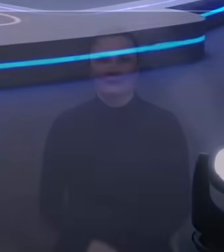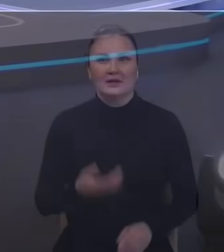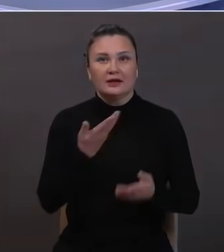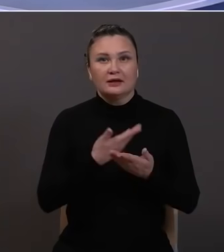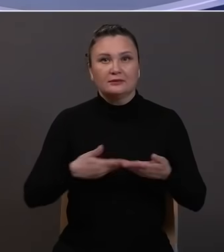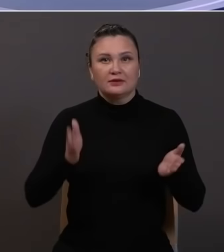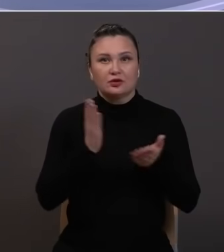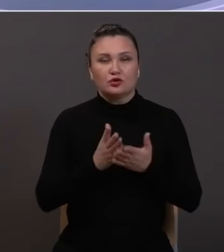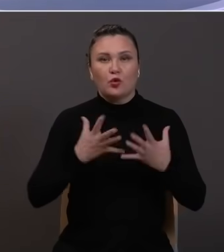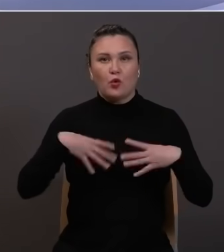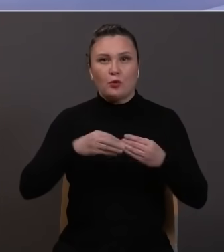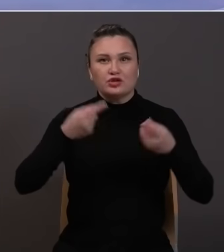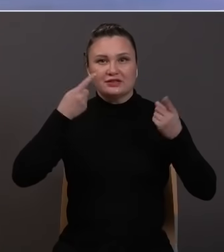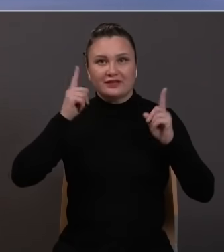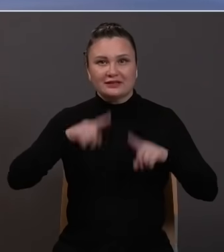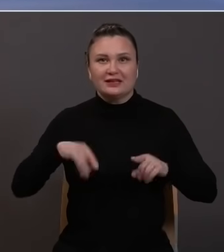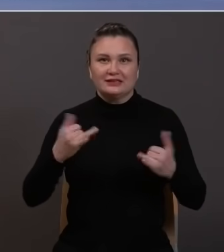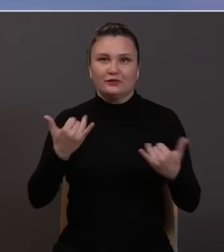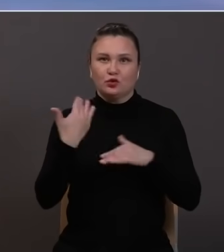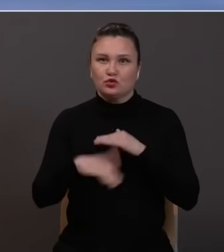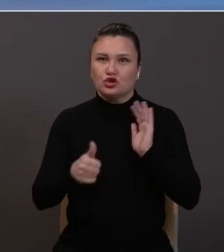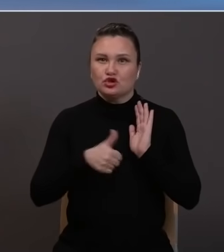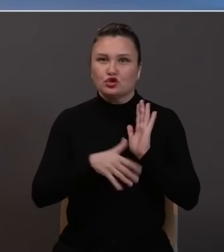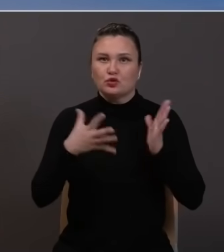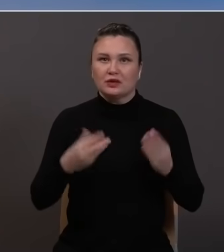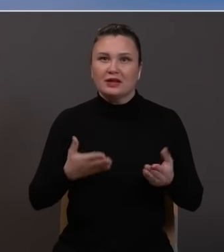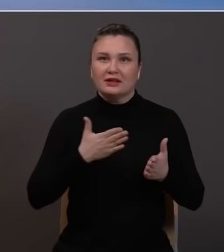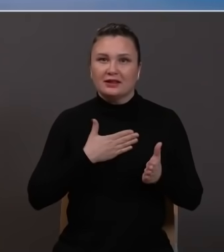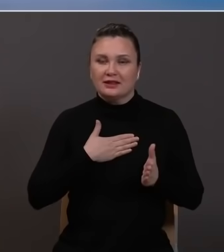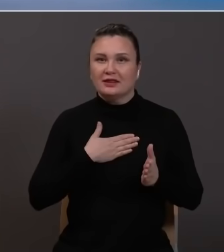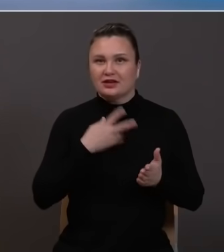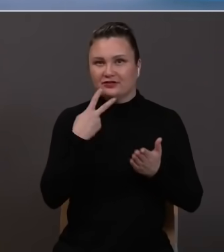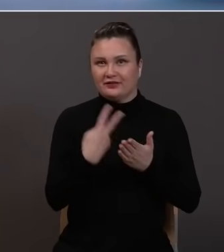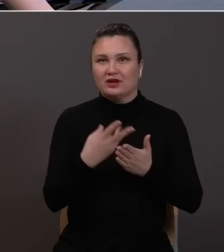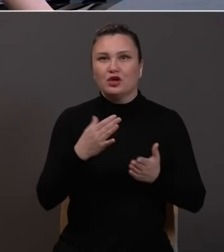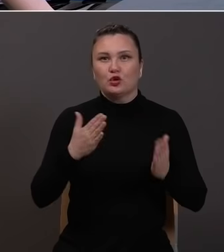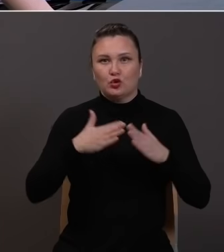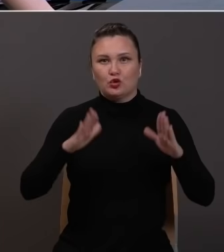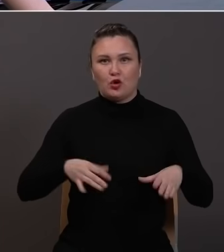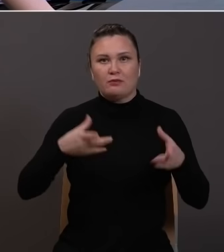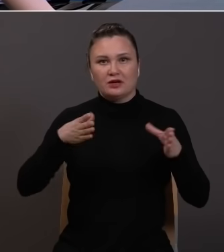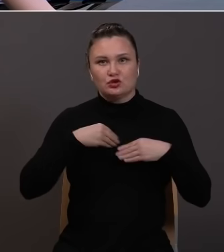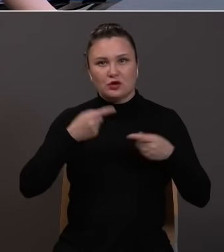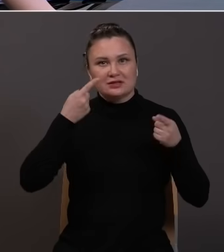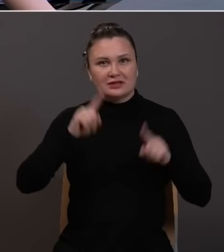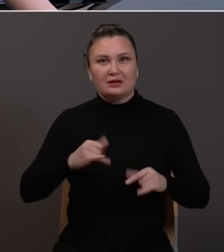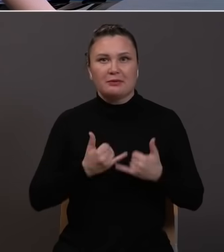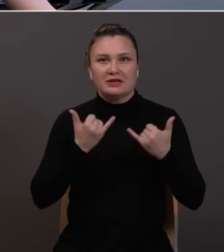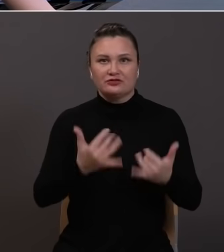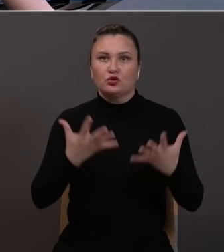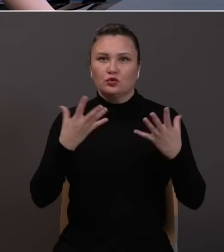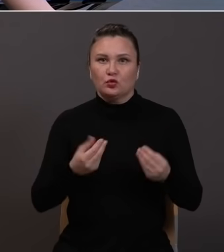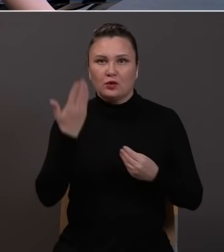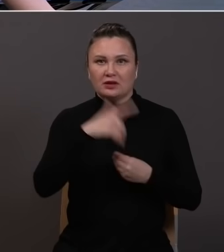Это студия Российского общества знания, и сегодня уже шестой день нашего марафона «Дома со знанием», и посвящен он Дню народного